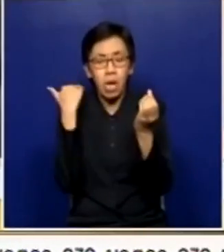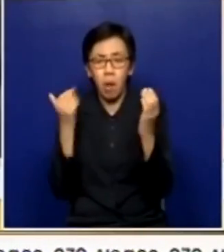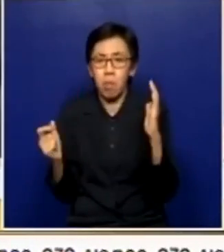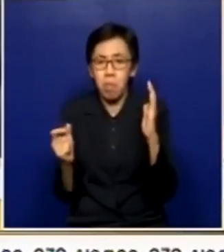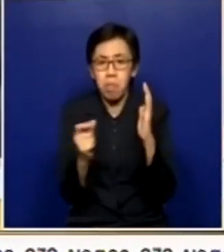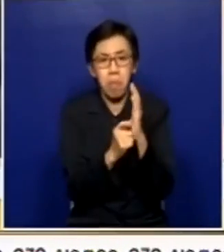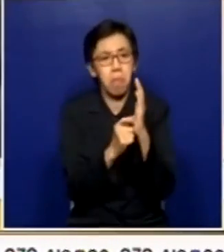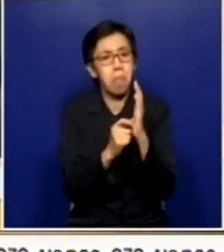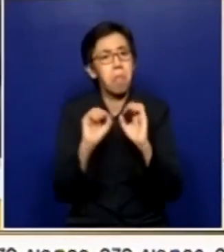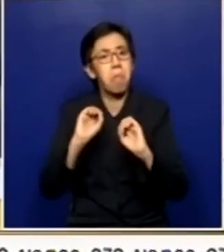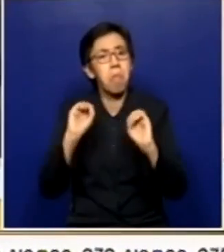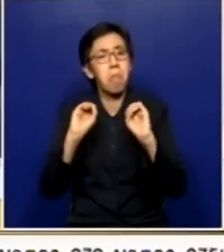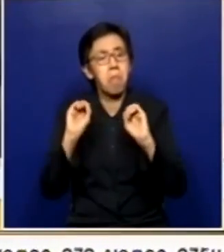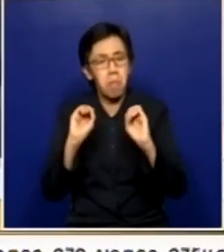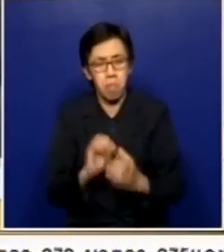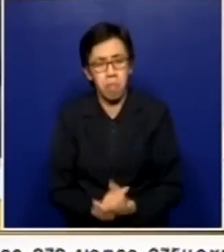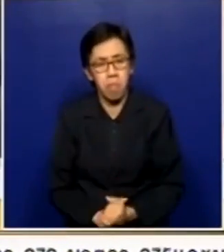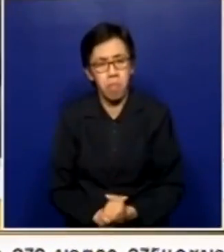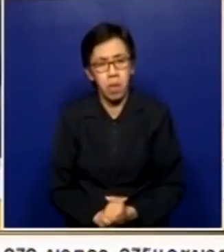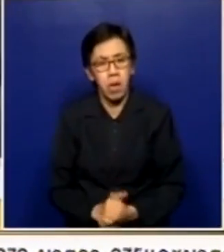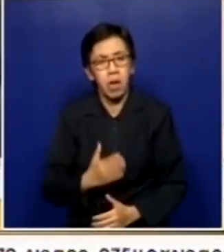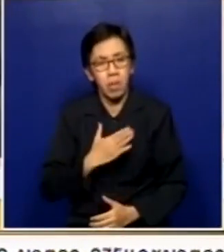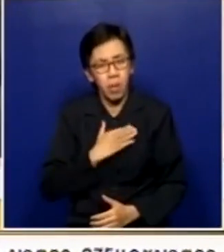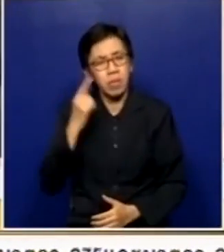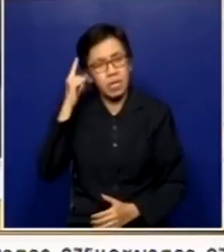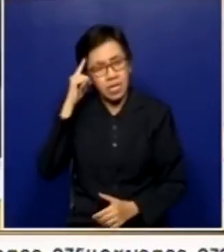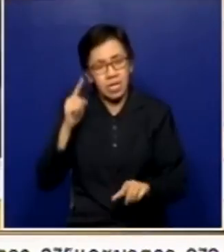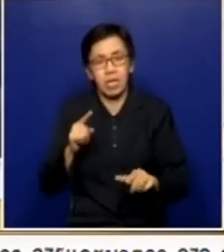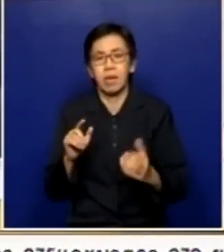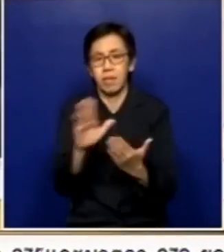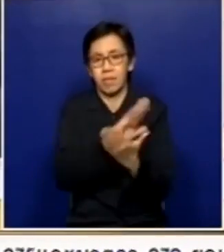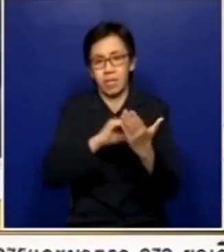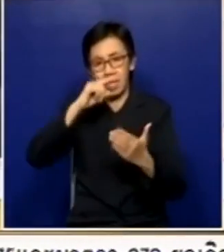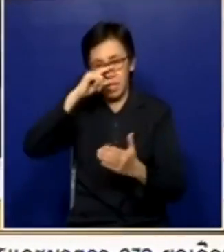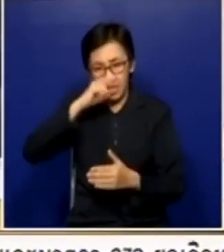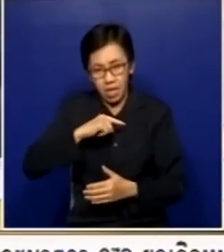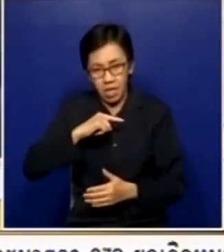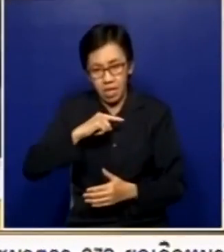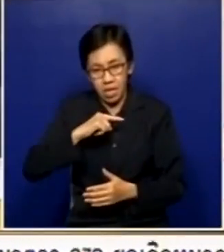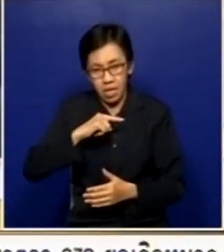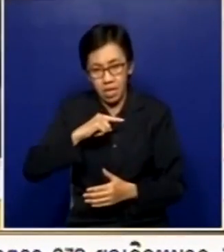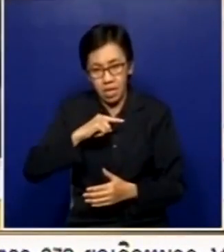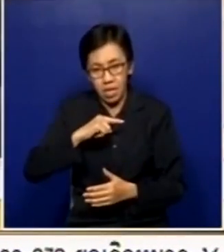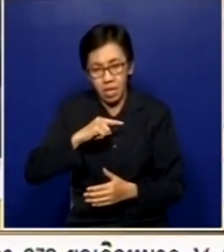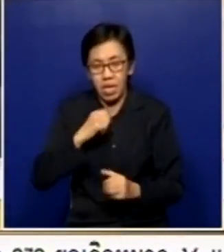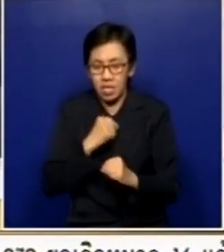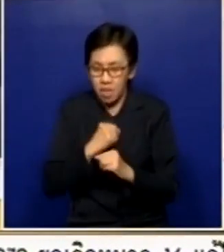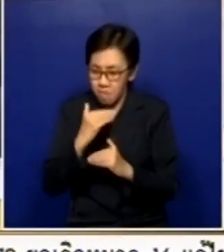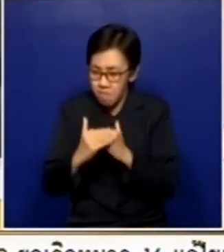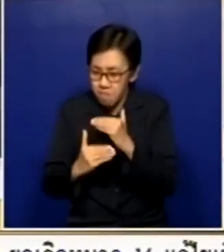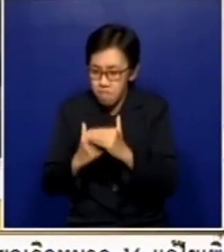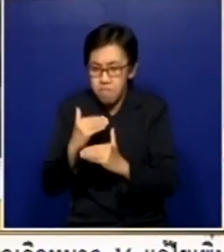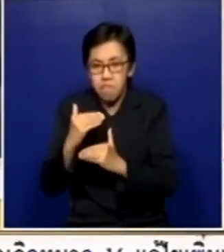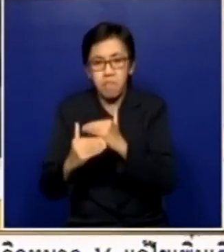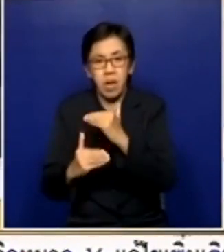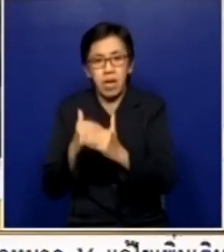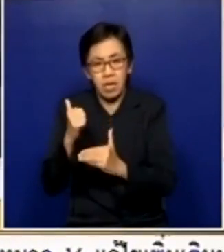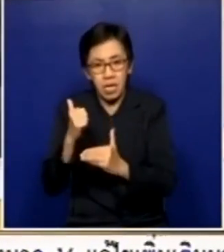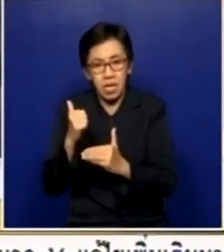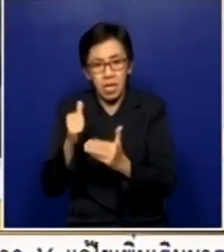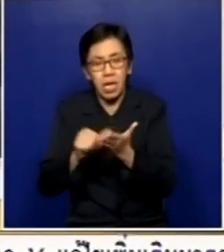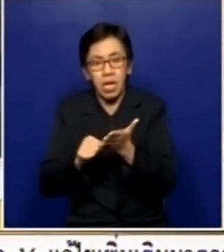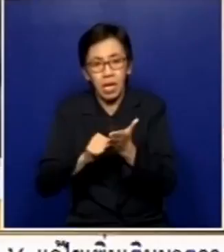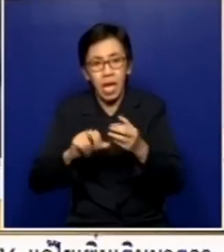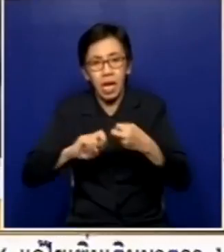มีผมก็เห็นด้วยว่าประเทศไทยไปสมความสำเร็จได้ใจ